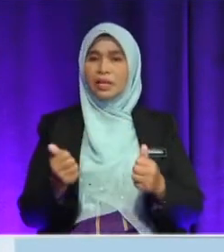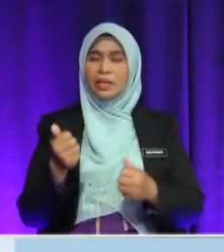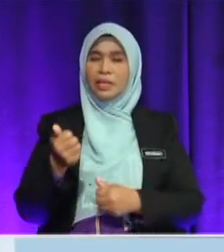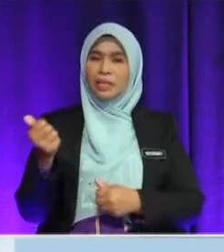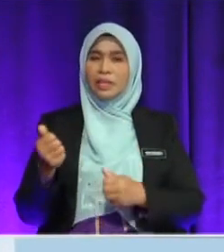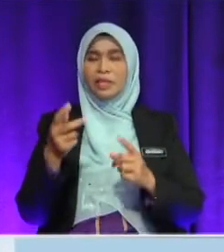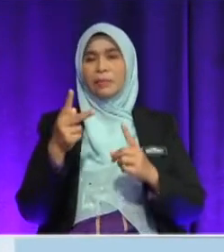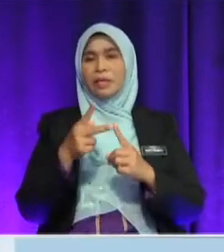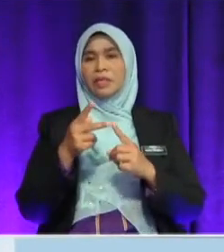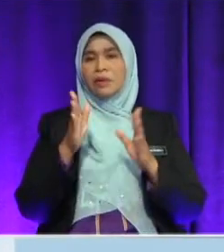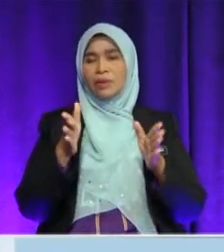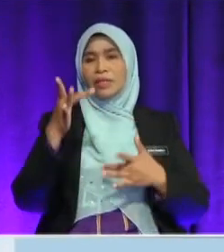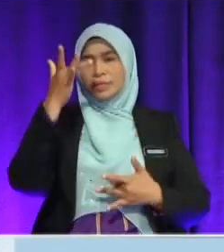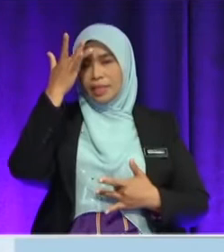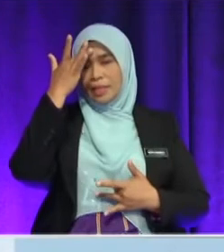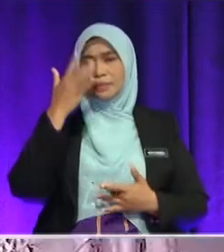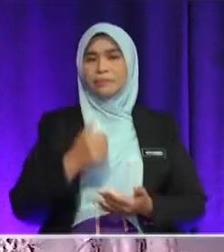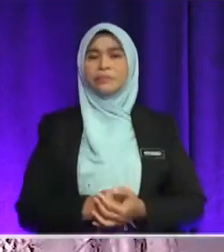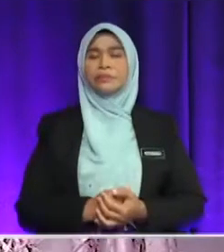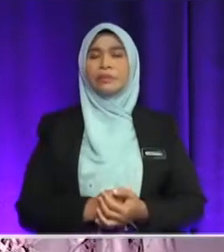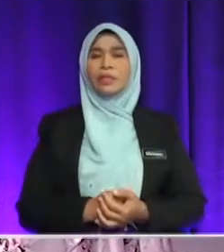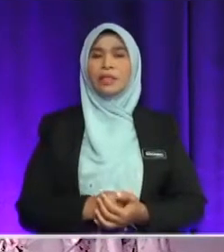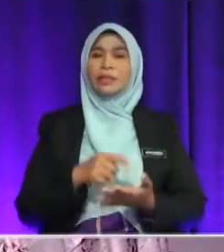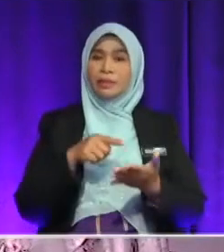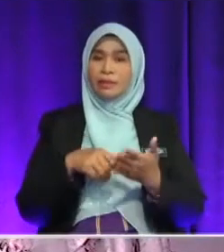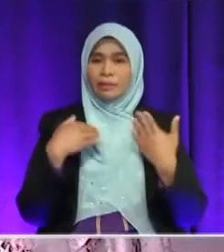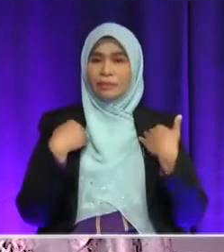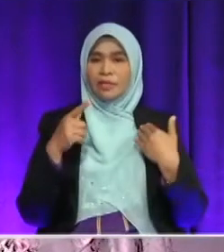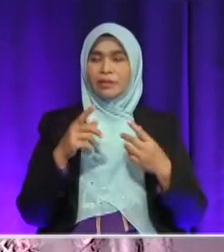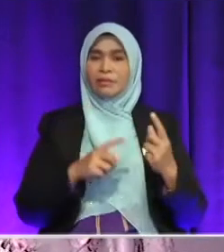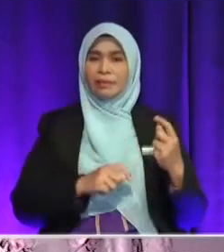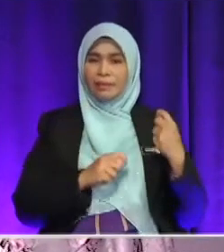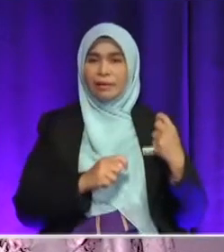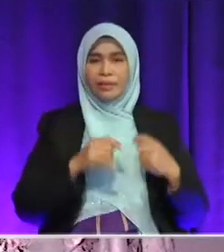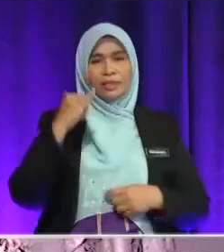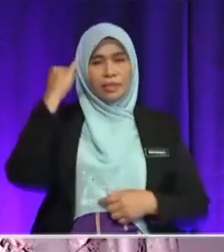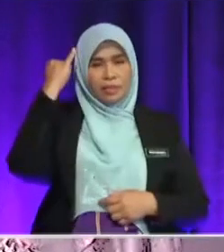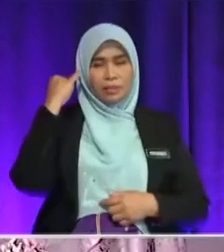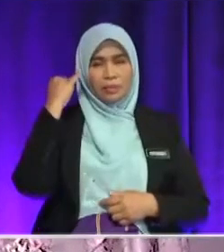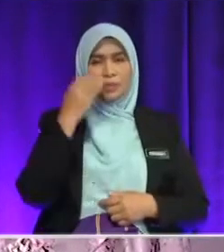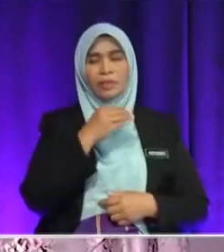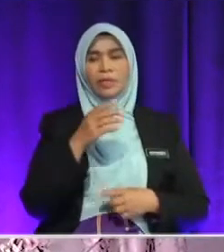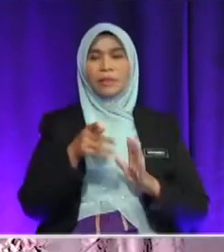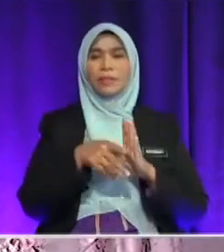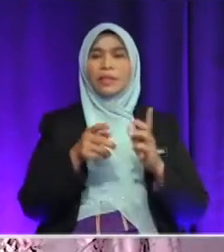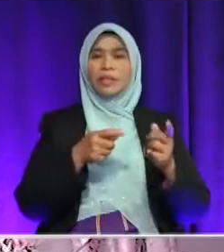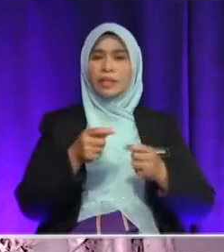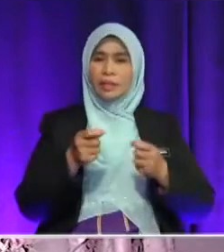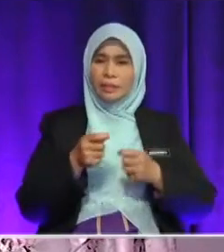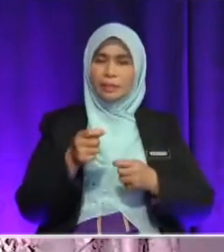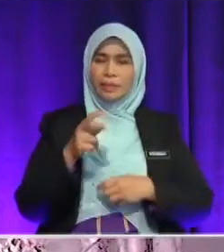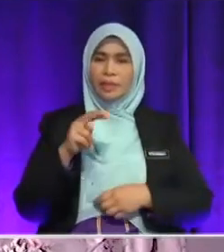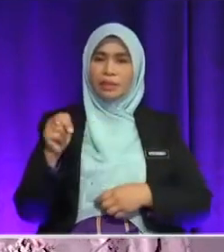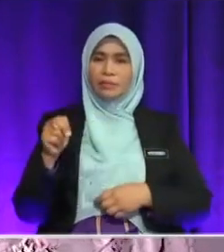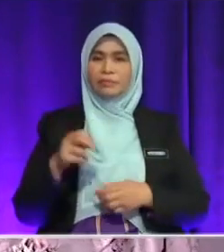al-ayyubi antaranya kita belajarlah sumbangan ini dan bidang ketentaraan keilmuan Dan juga pentadbiran oke